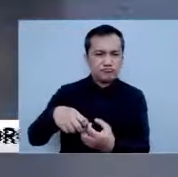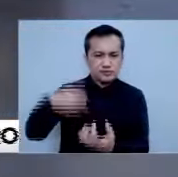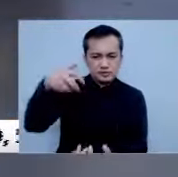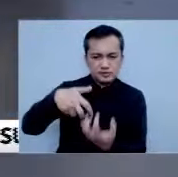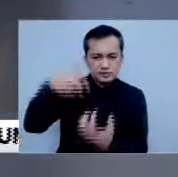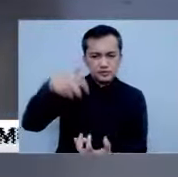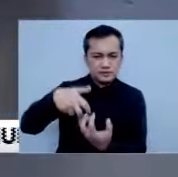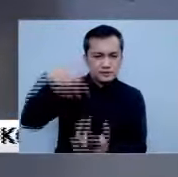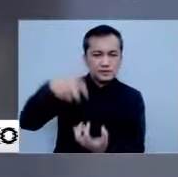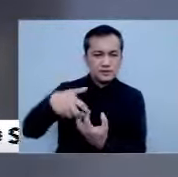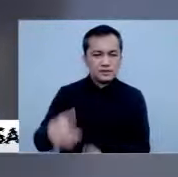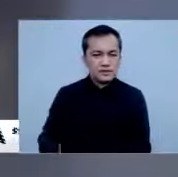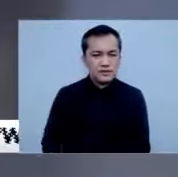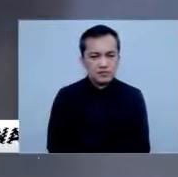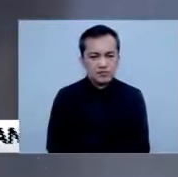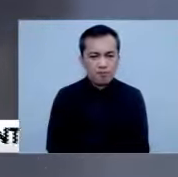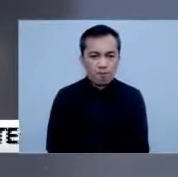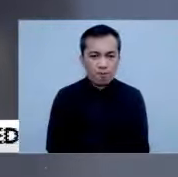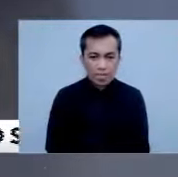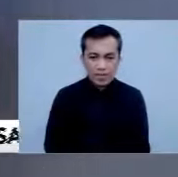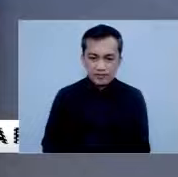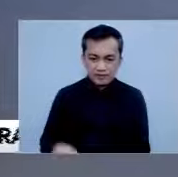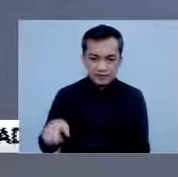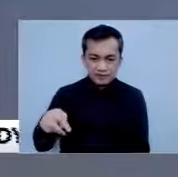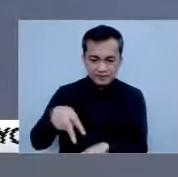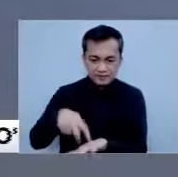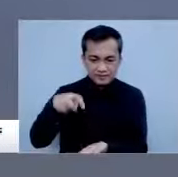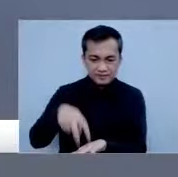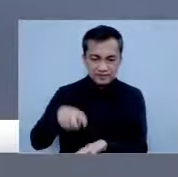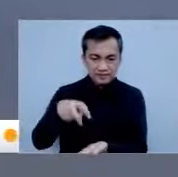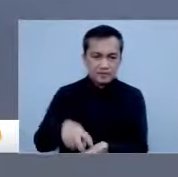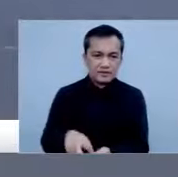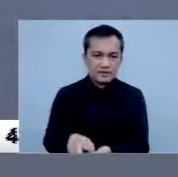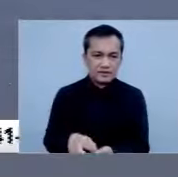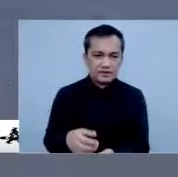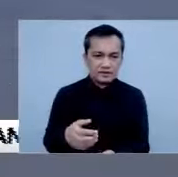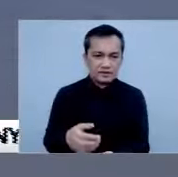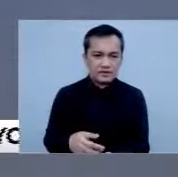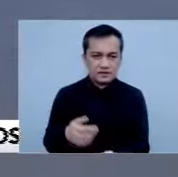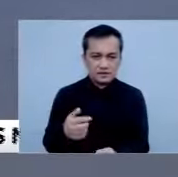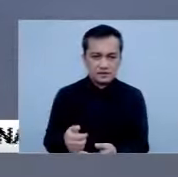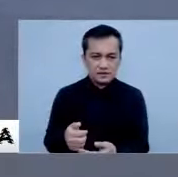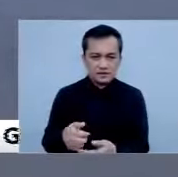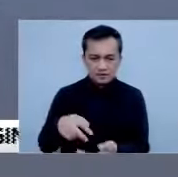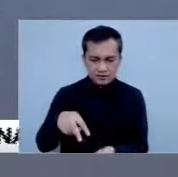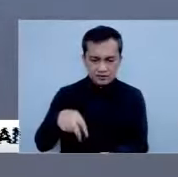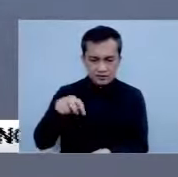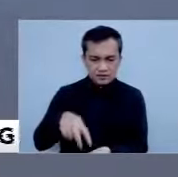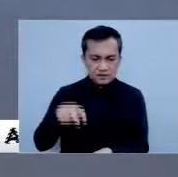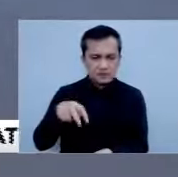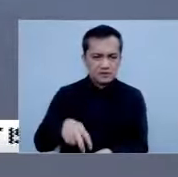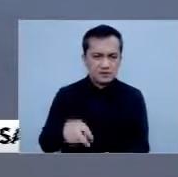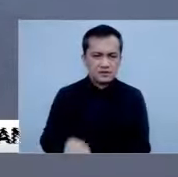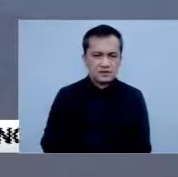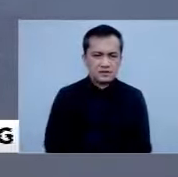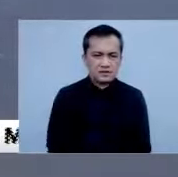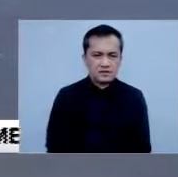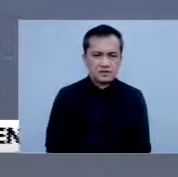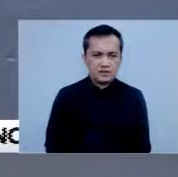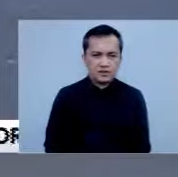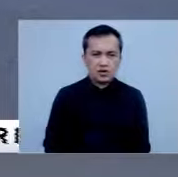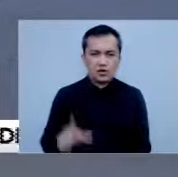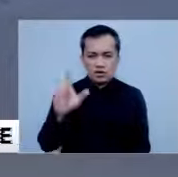is, that's why you're bouncing. Mm-hmm. So ang pinaka-good niya is, when you're bouncing, merong low impact